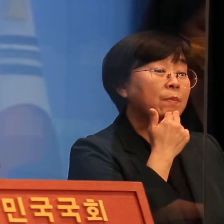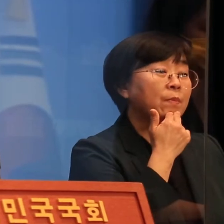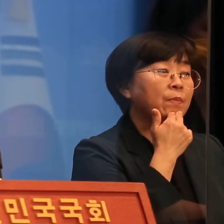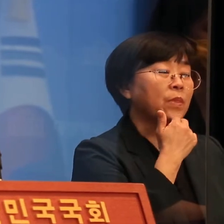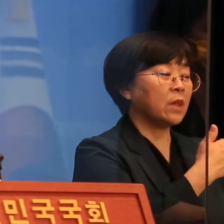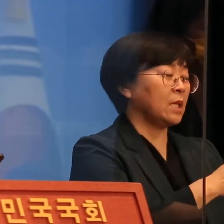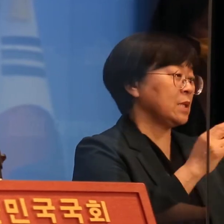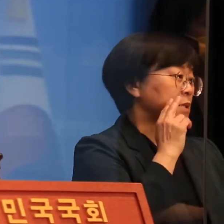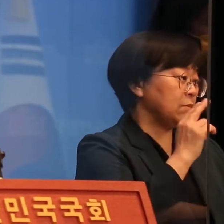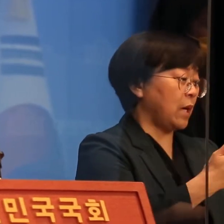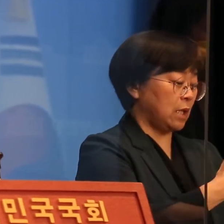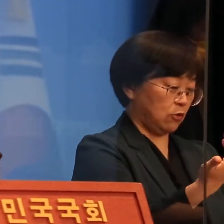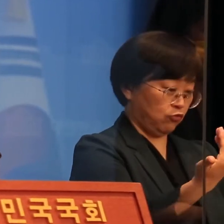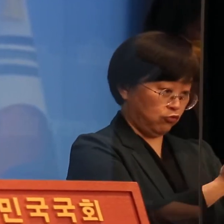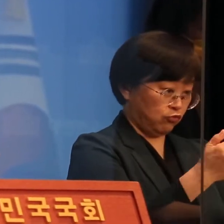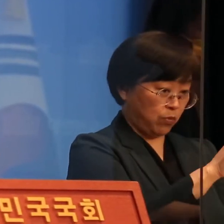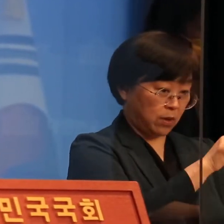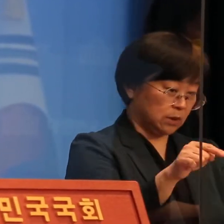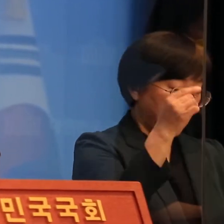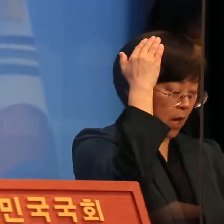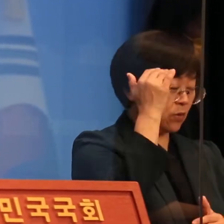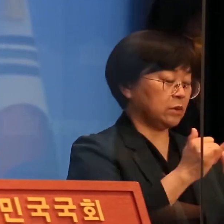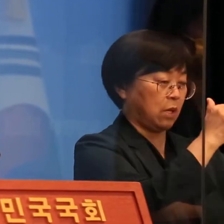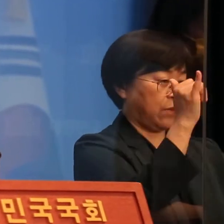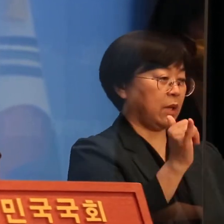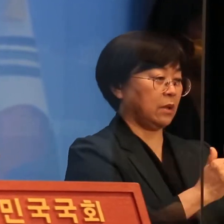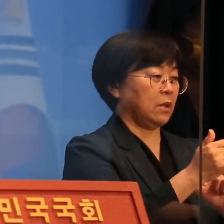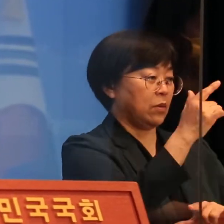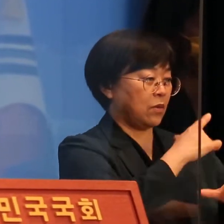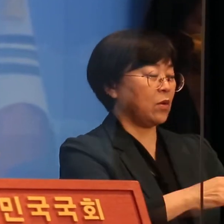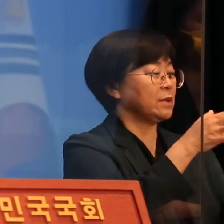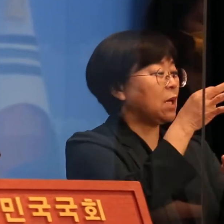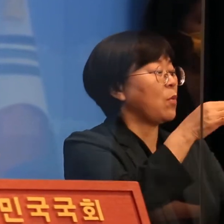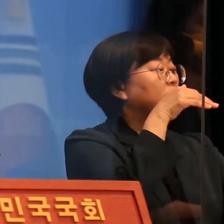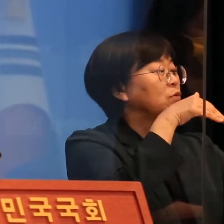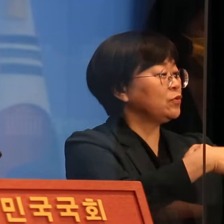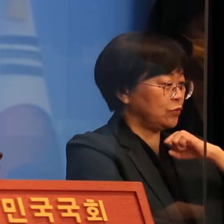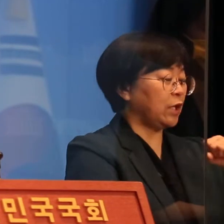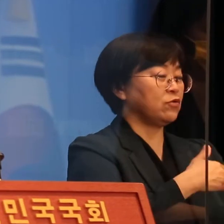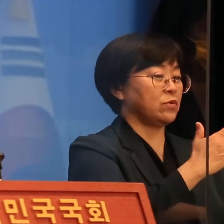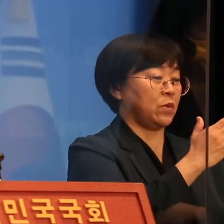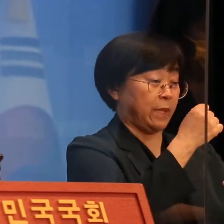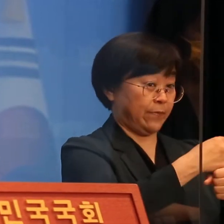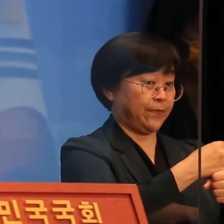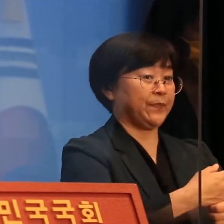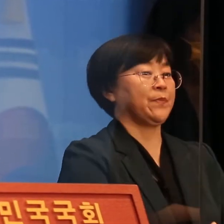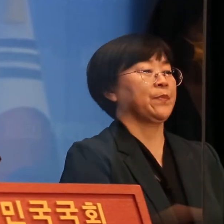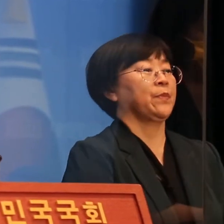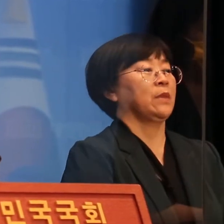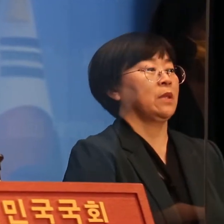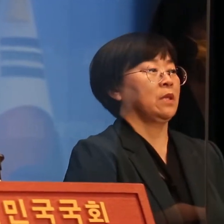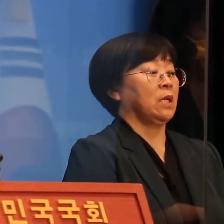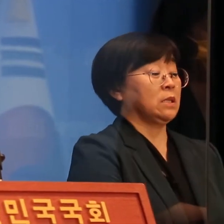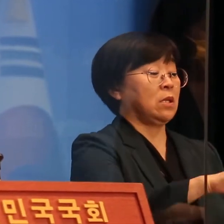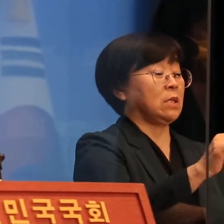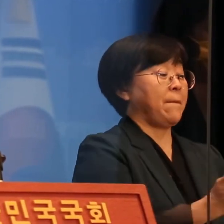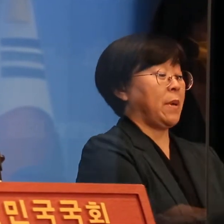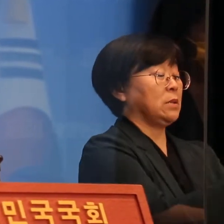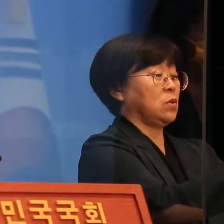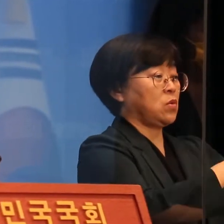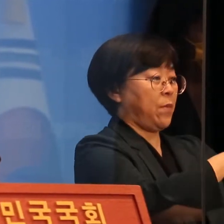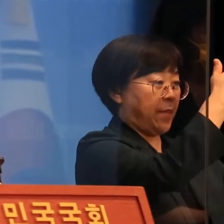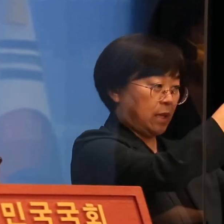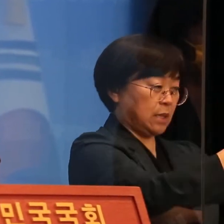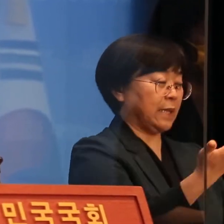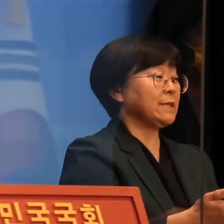불평등과 심화된 양극화는 한국 사회를 정글 자본주의의 본진으로 만들었습니다. 석탄화력 발전소 폐쇄에